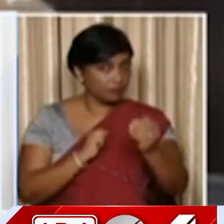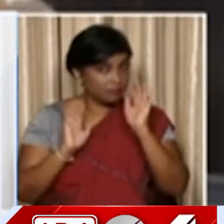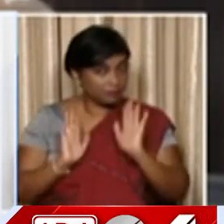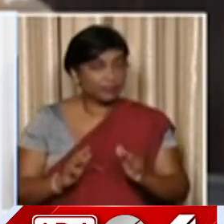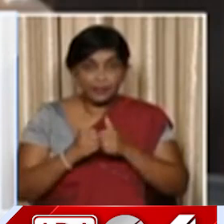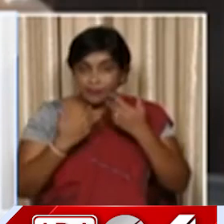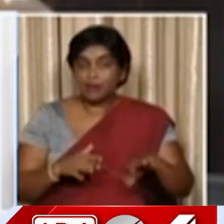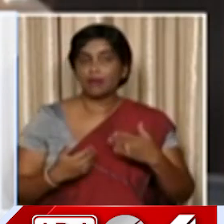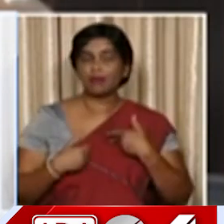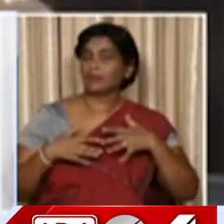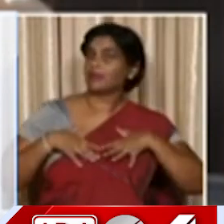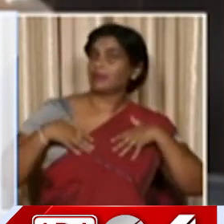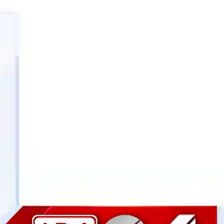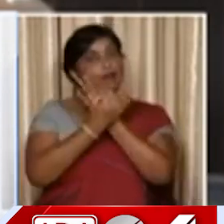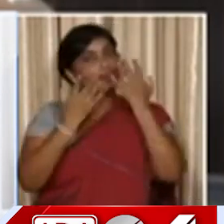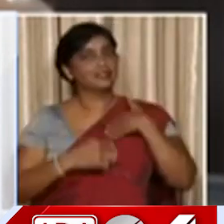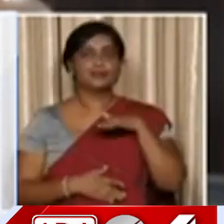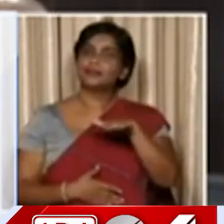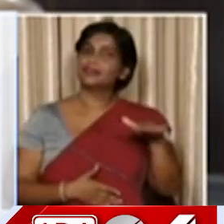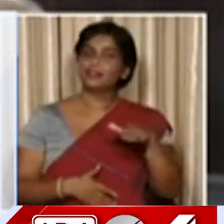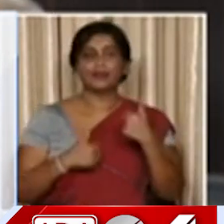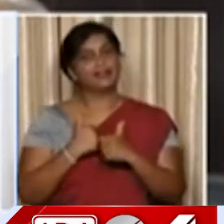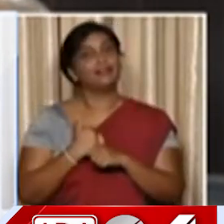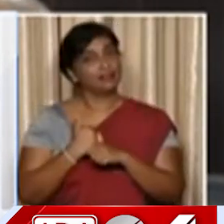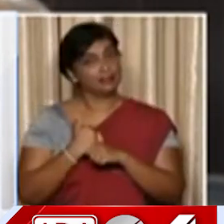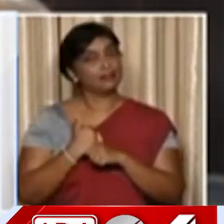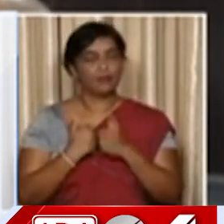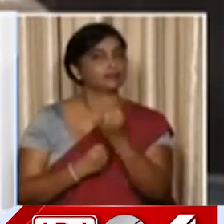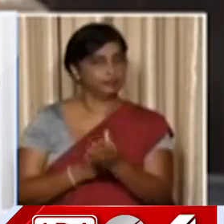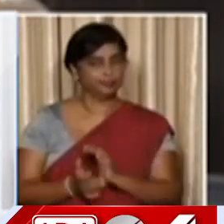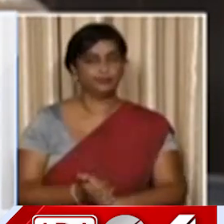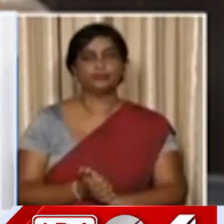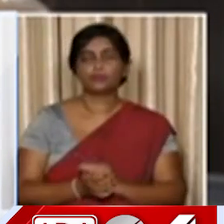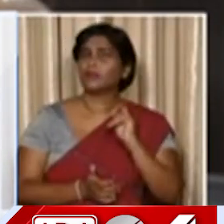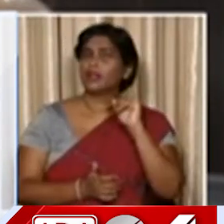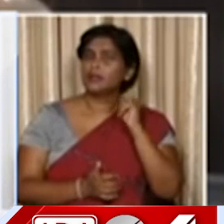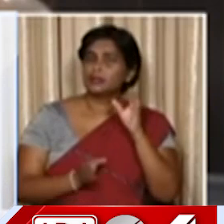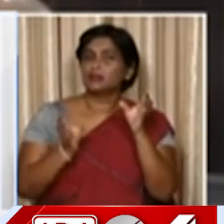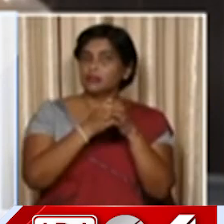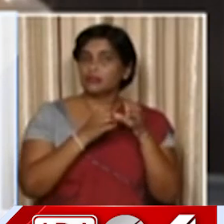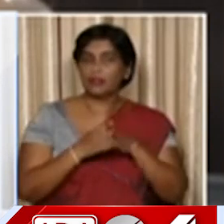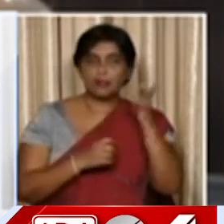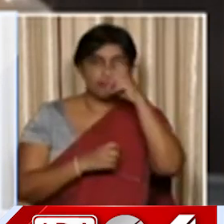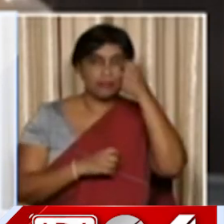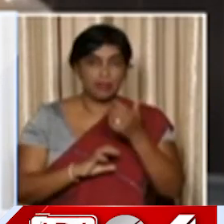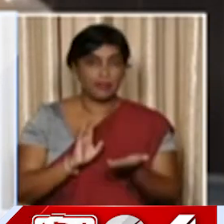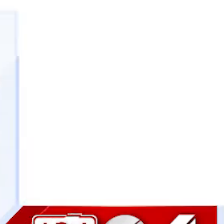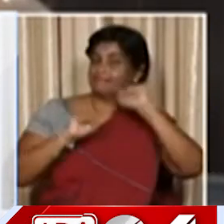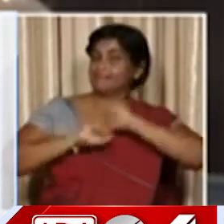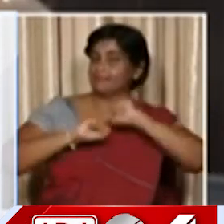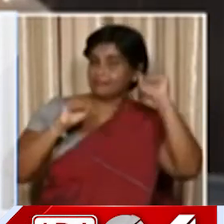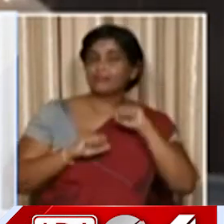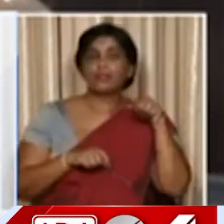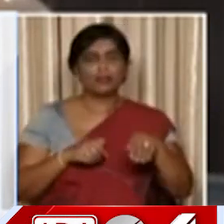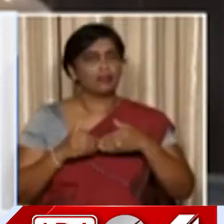හොත් අපට සහනදායි සුන්දර සමාජයක් නිර්මාණය කරගන්න පුළුවන් වෙනවා. සමහර කණ්ඩායම් පඩි වැඩි කරන්න කියා උද්ඝෝෂණ කරනවා.